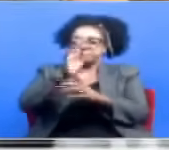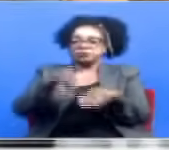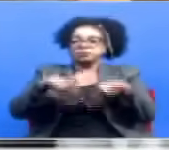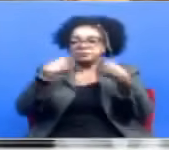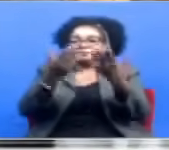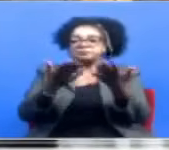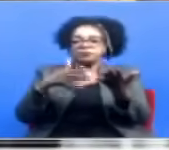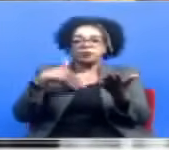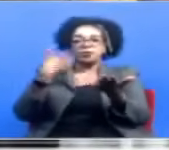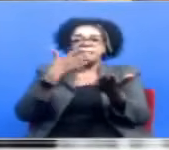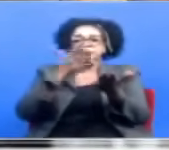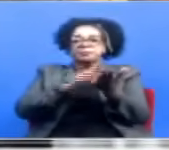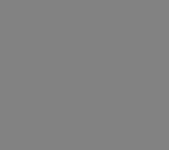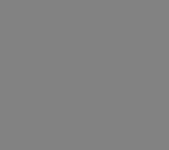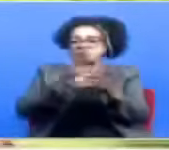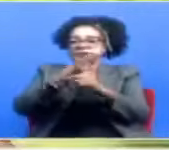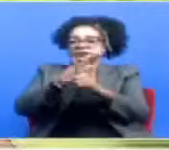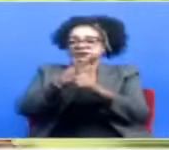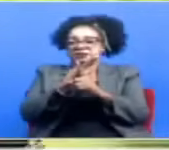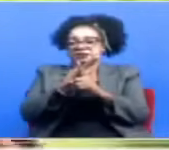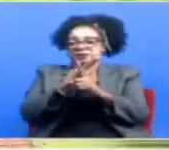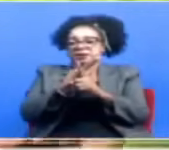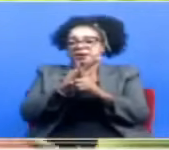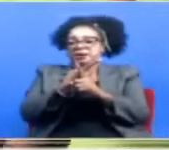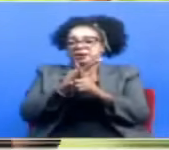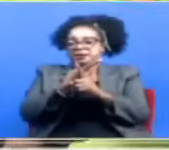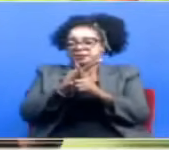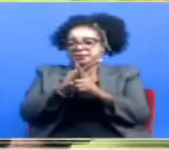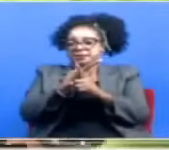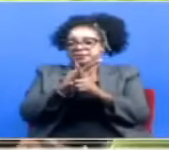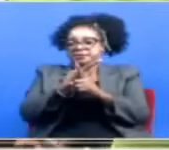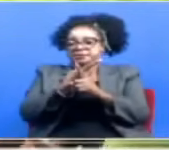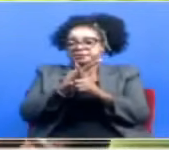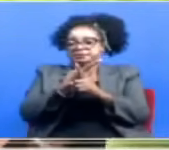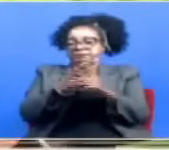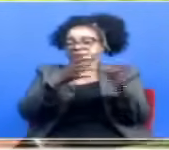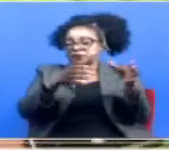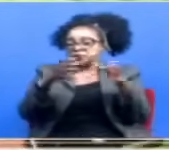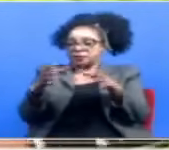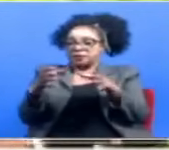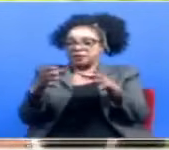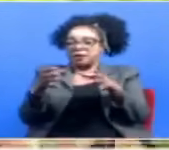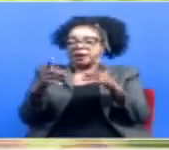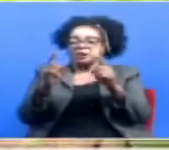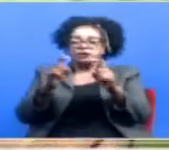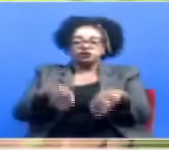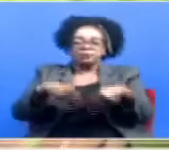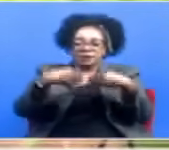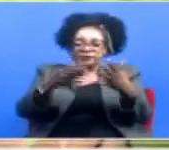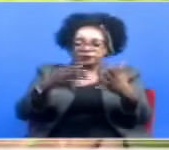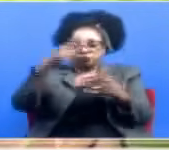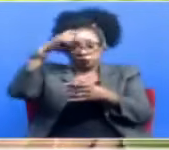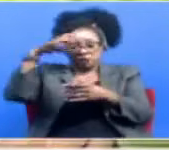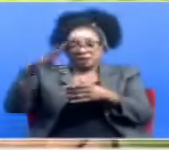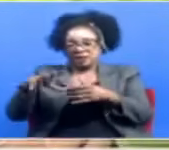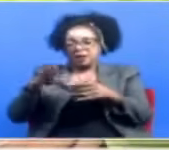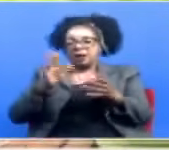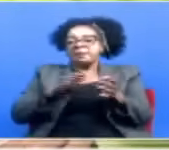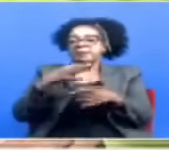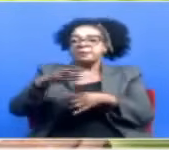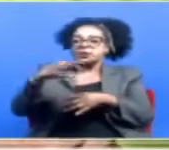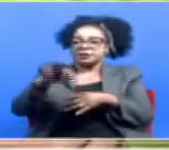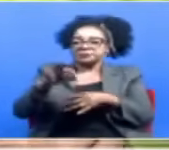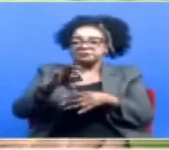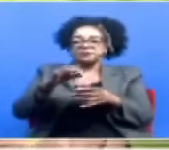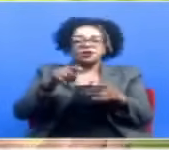na wakuu wa idara tofauti. Those awards should be given to these Njuakale people, to the mama mboga and other,